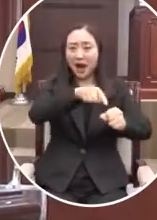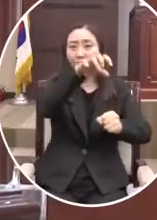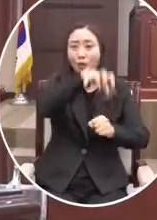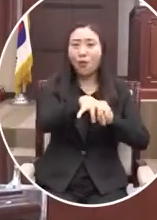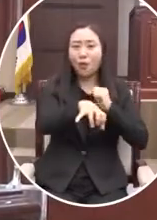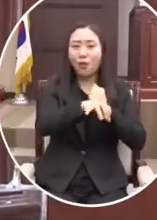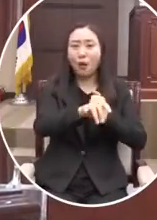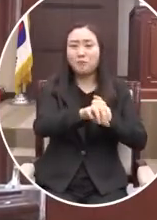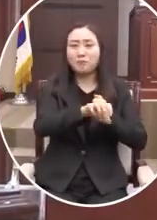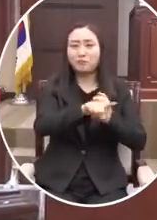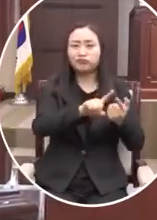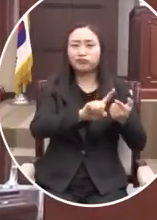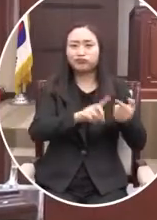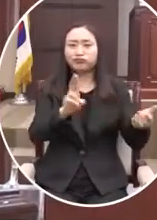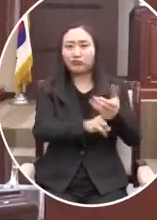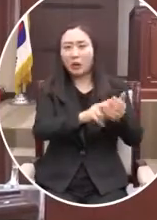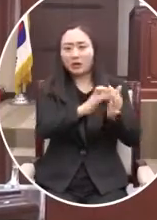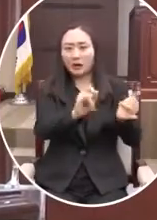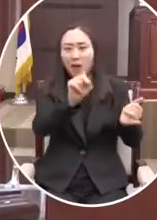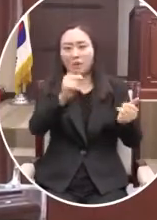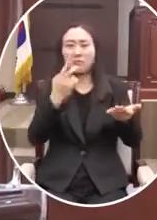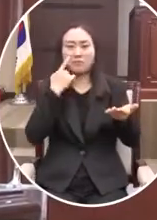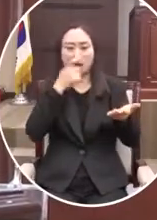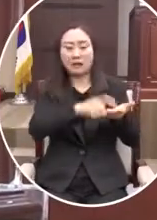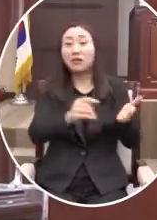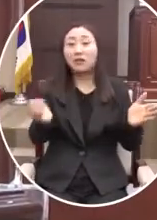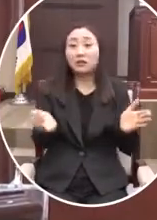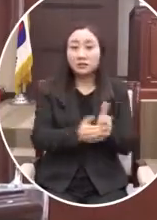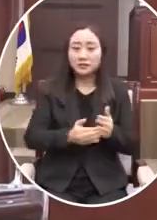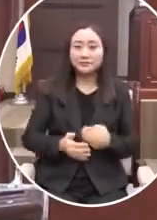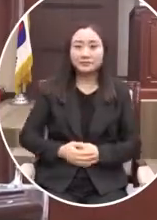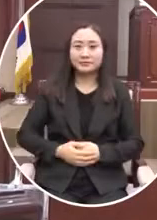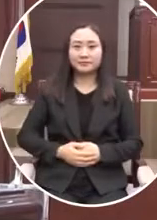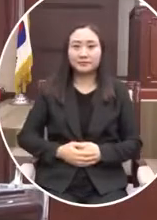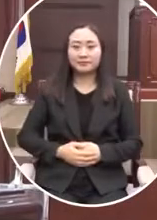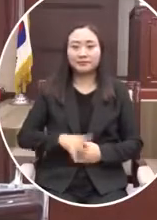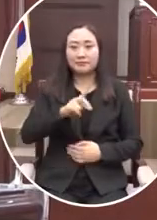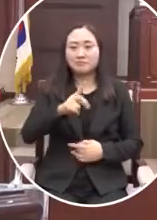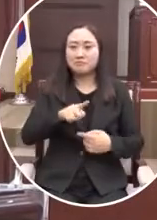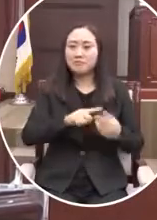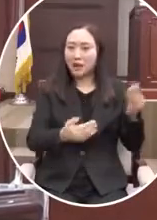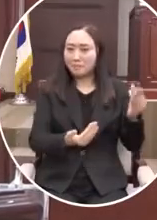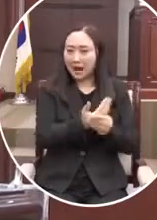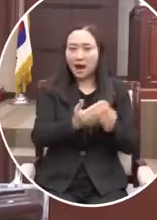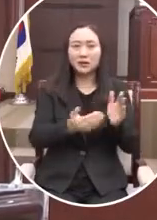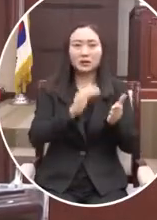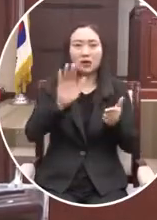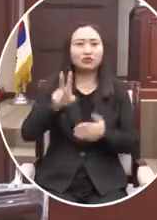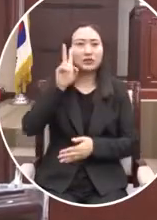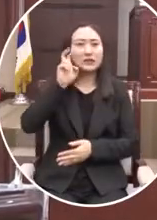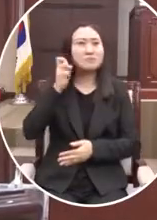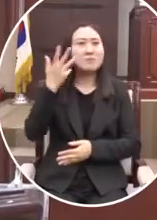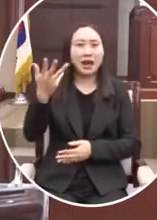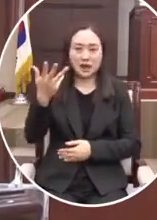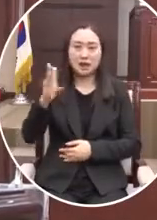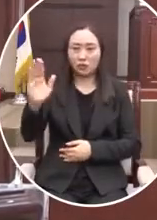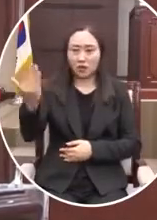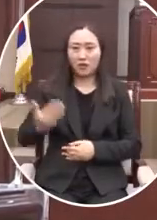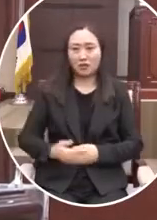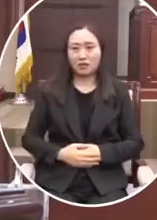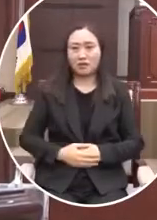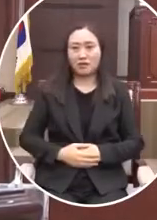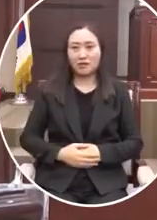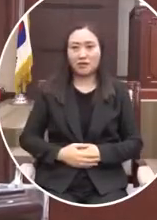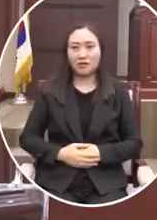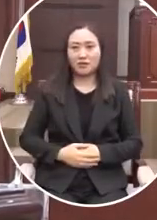현장에서 실종자로 추정되는 매몰자 한 분이 발견됐습니다. 사고 이후 28일째 되는